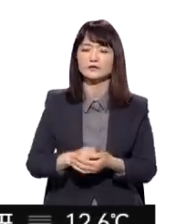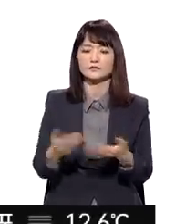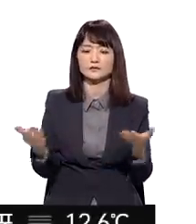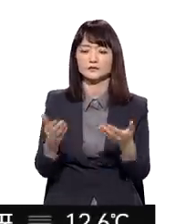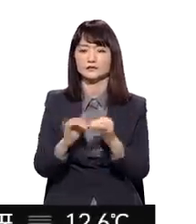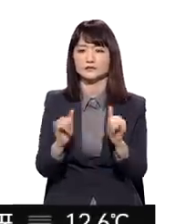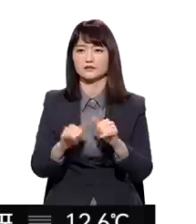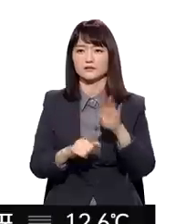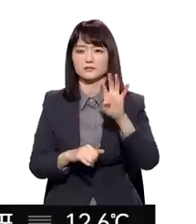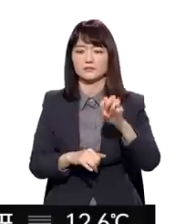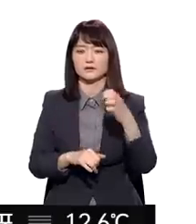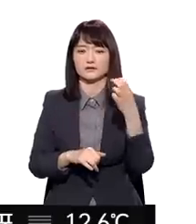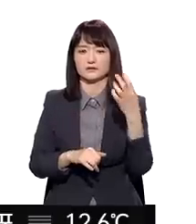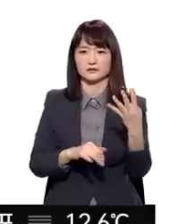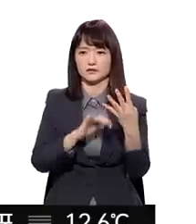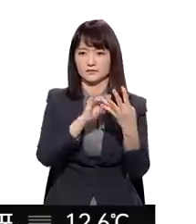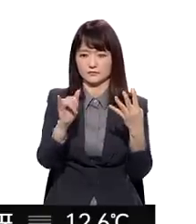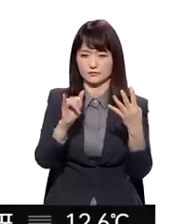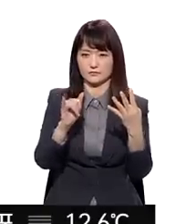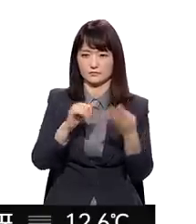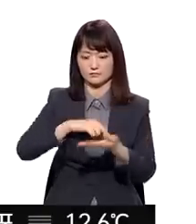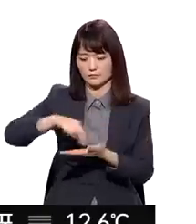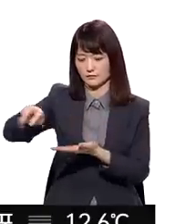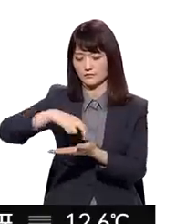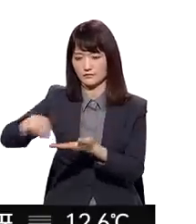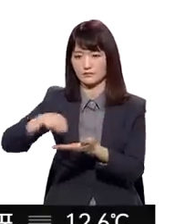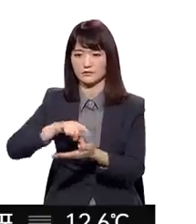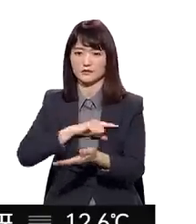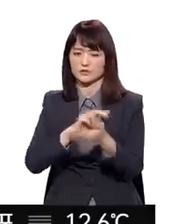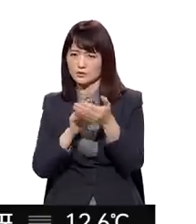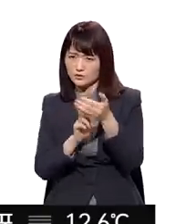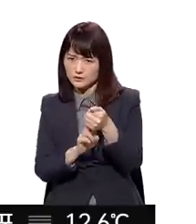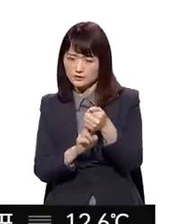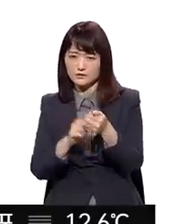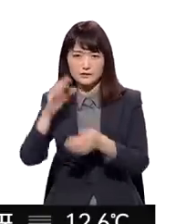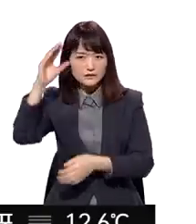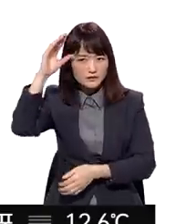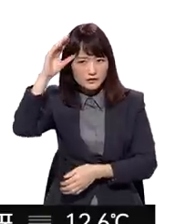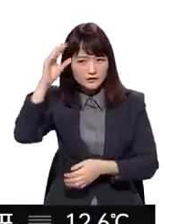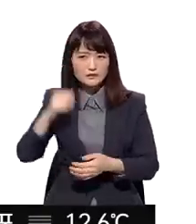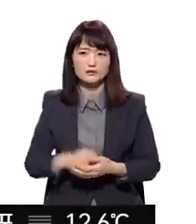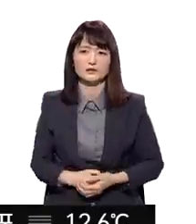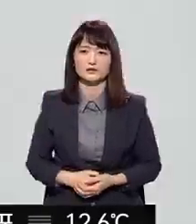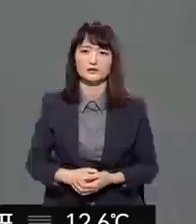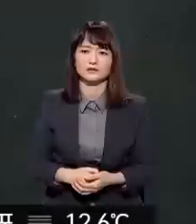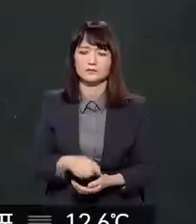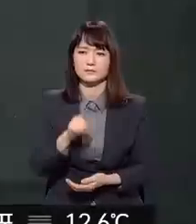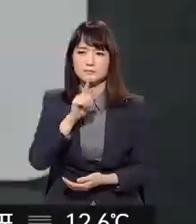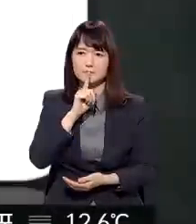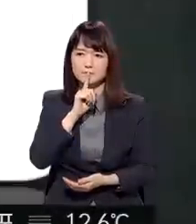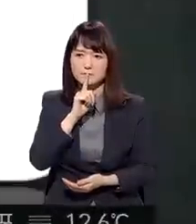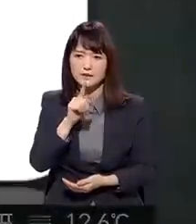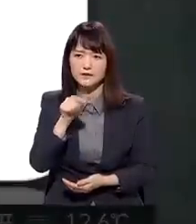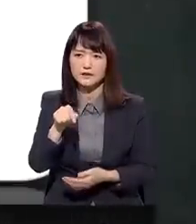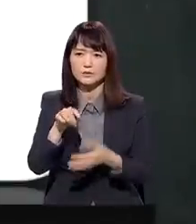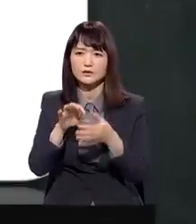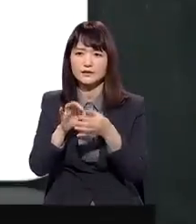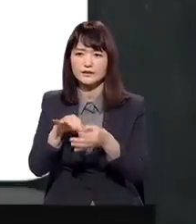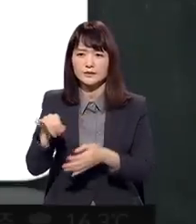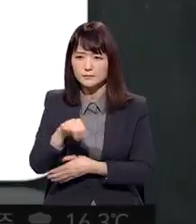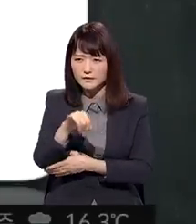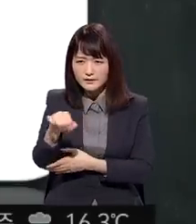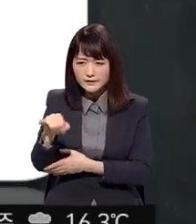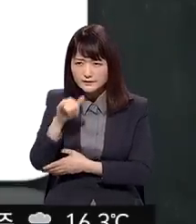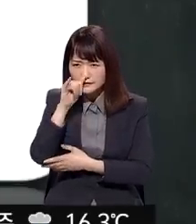44명에게 메시지를 보냈는데 이 블라인드는 기대를 저버리지 않네요. 말을 만들어내는 벌레들이 살고 있나 봅니다. 습하고 어두침침한 곳에